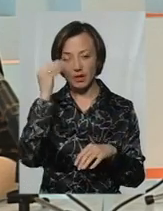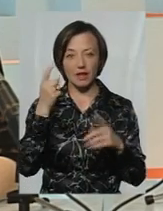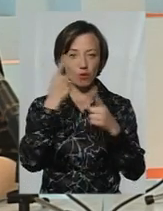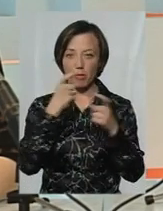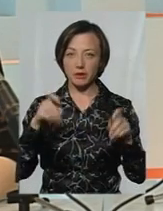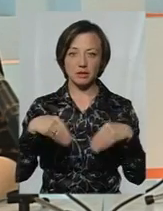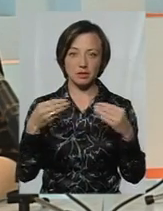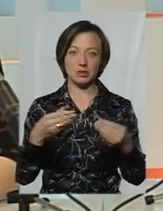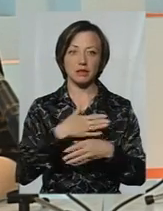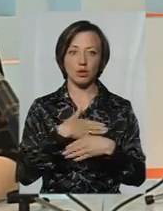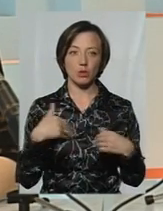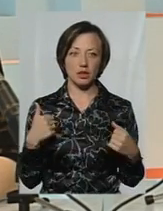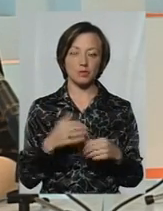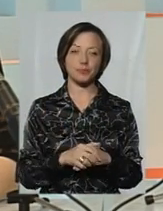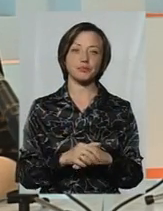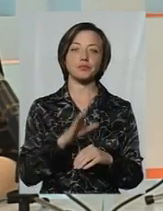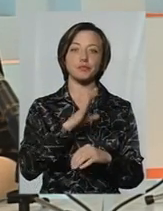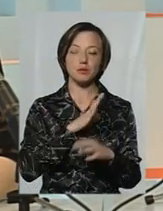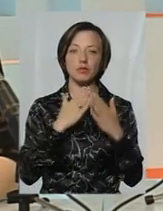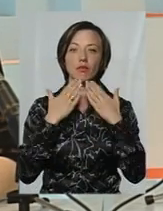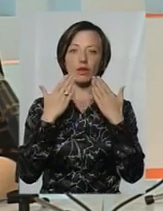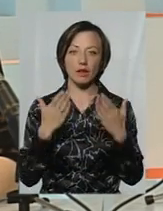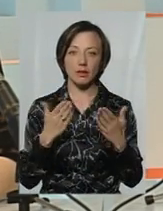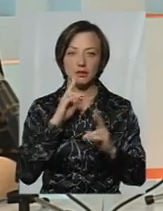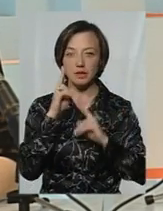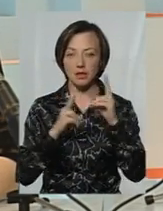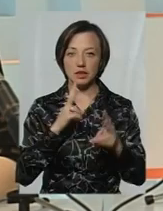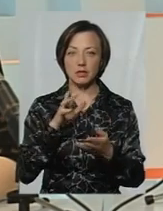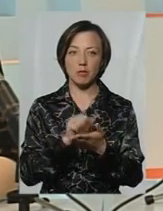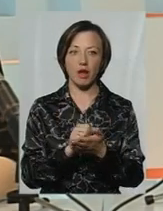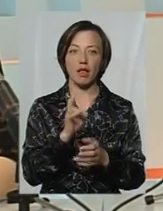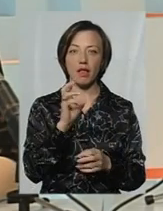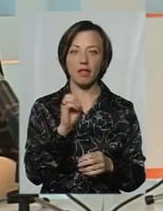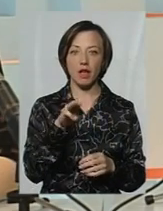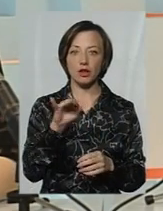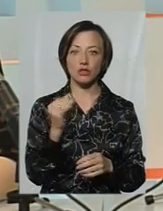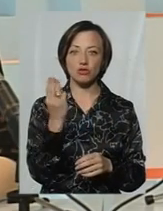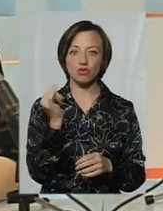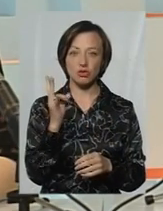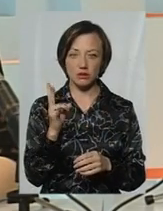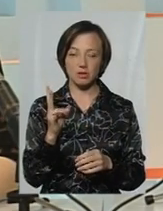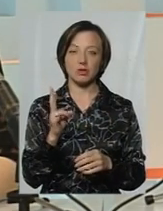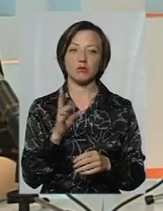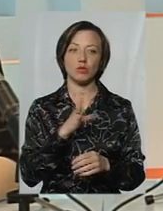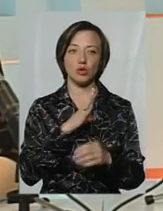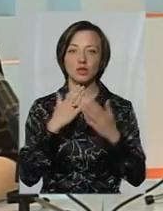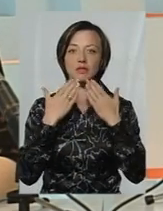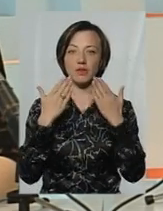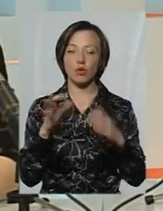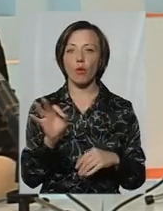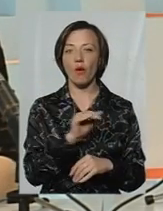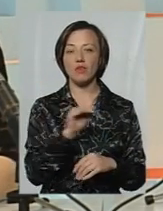йому надавати не хотіли. Було звернення, ну, займалися мої нетішинські колеги більше, що якби цим було звернення до